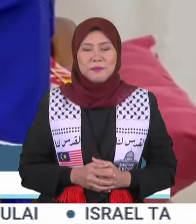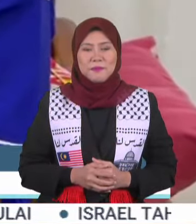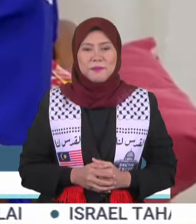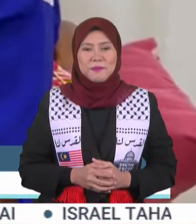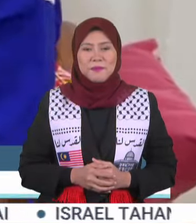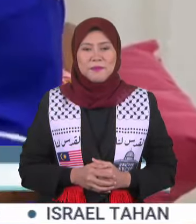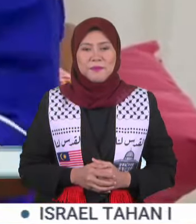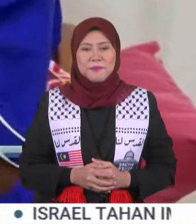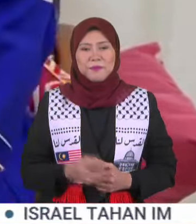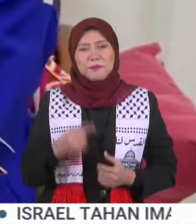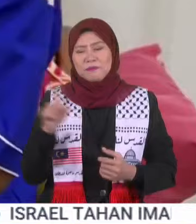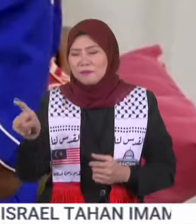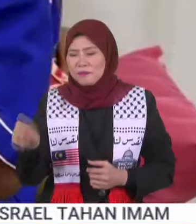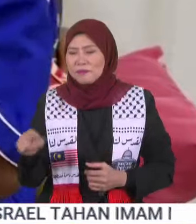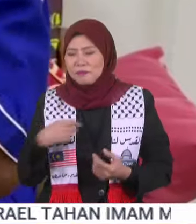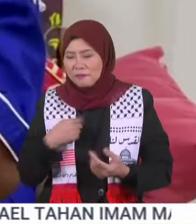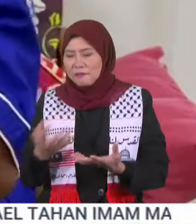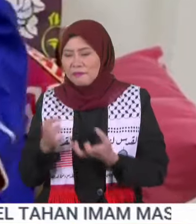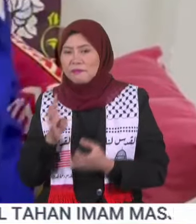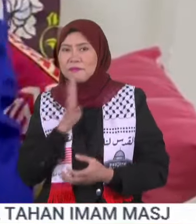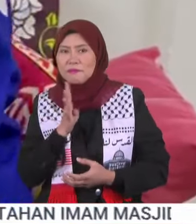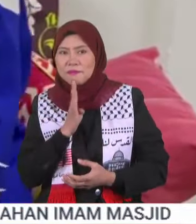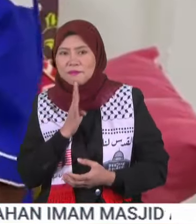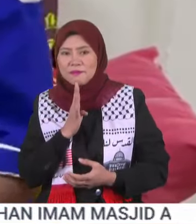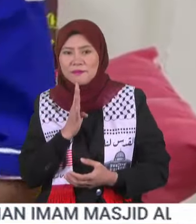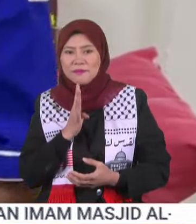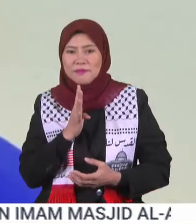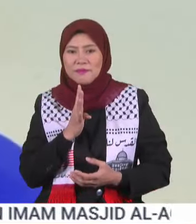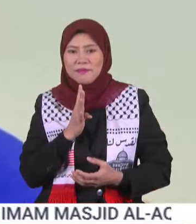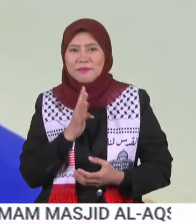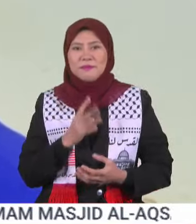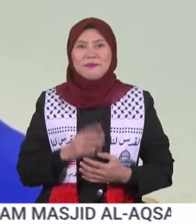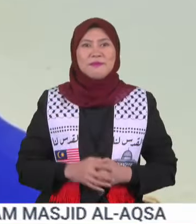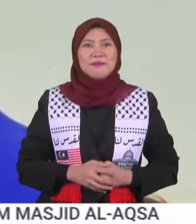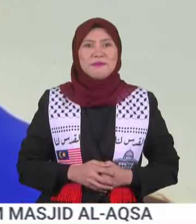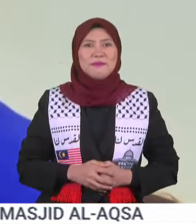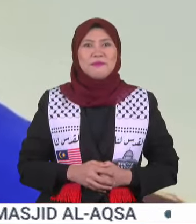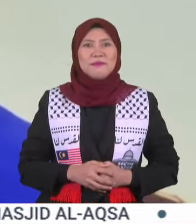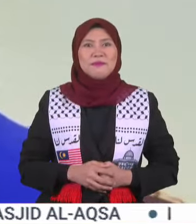okey. Abang, saya macam kap. Boleh lupa dialog, abang.